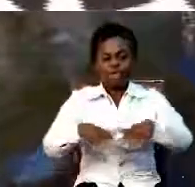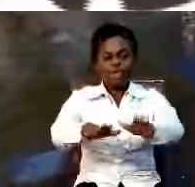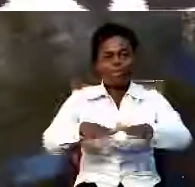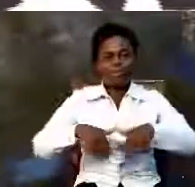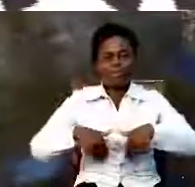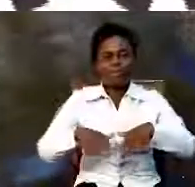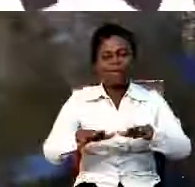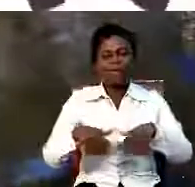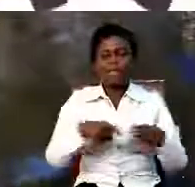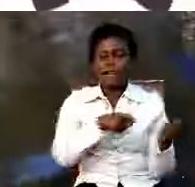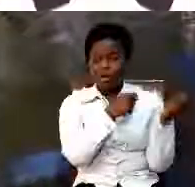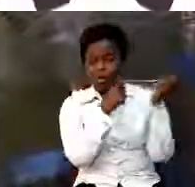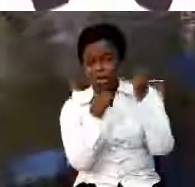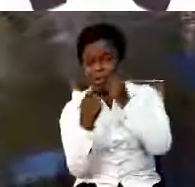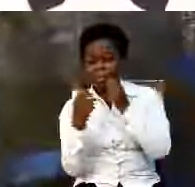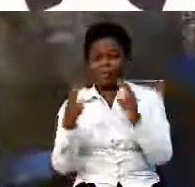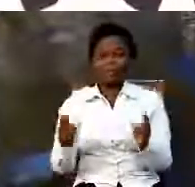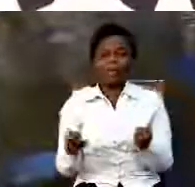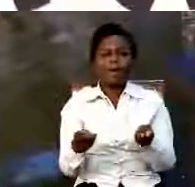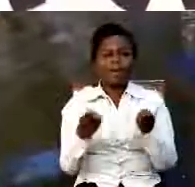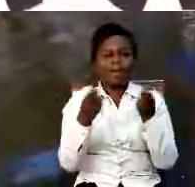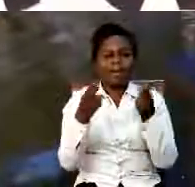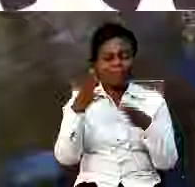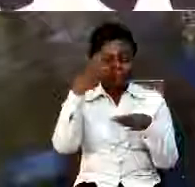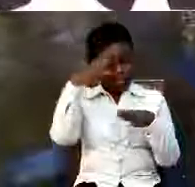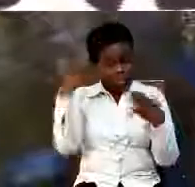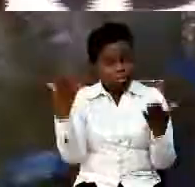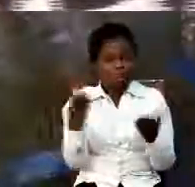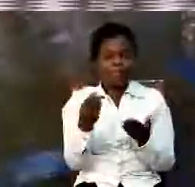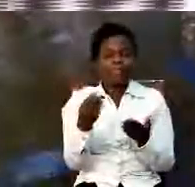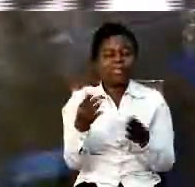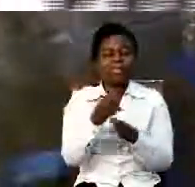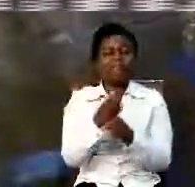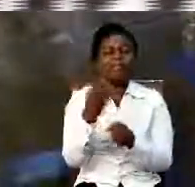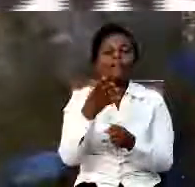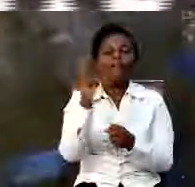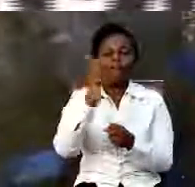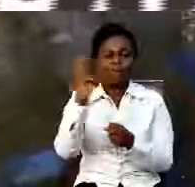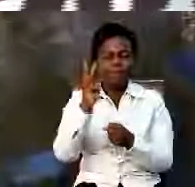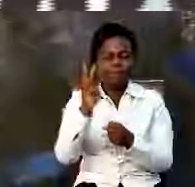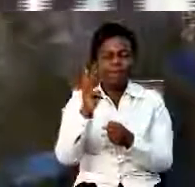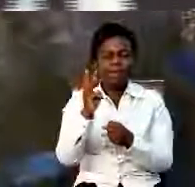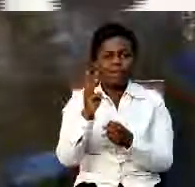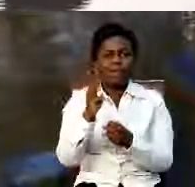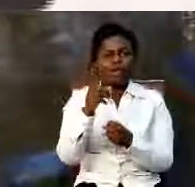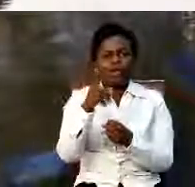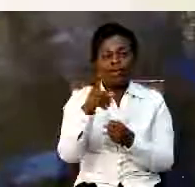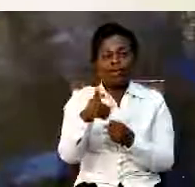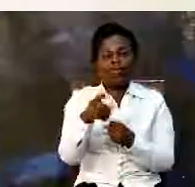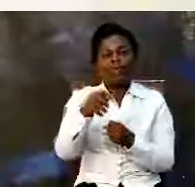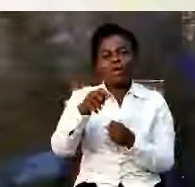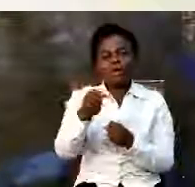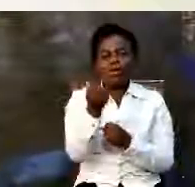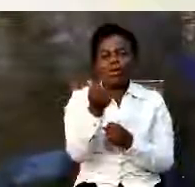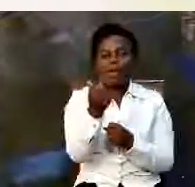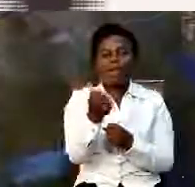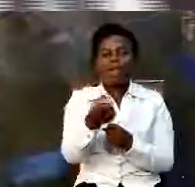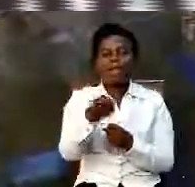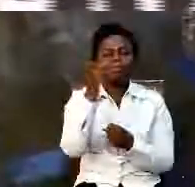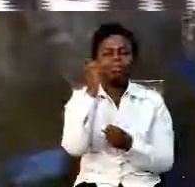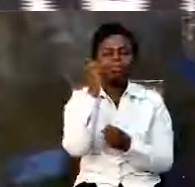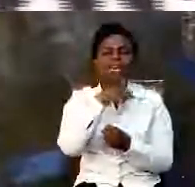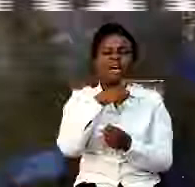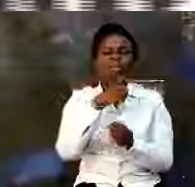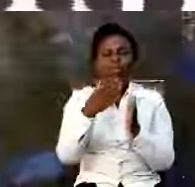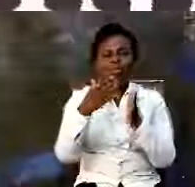kimetandikwa, kina mashuka mapya japokuwa hujui pesa ilitoka wapi au vimepambwa, ule ugali mtamu mkubwa kama